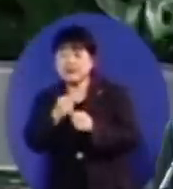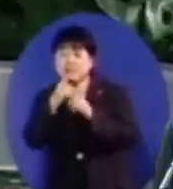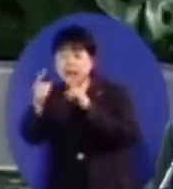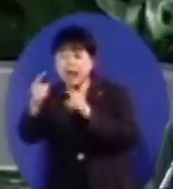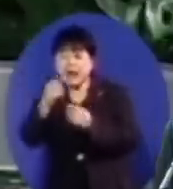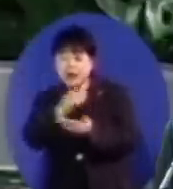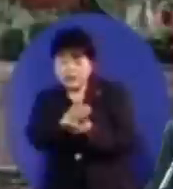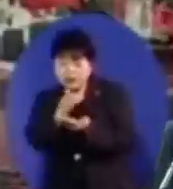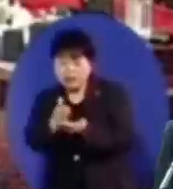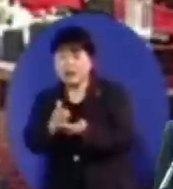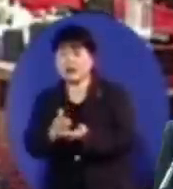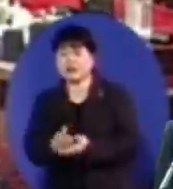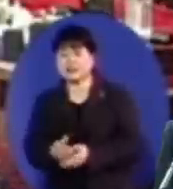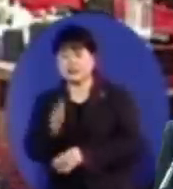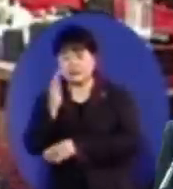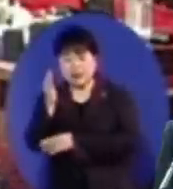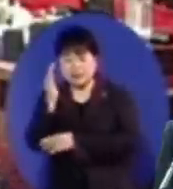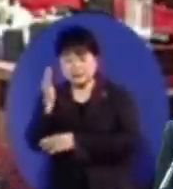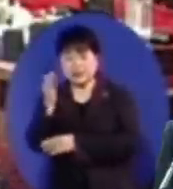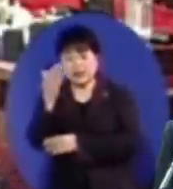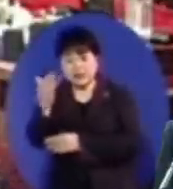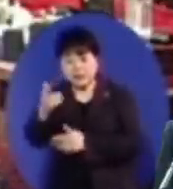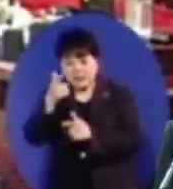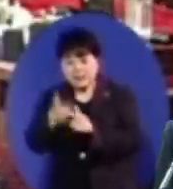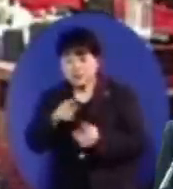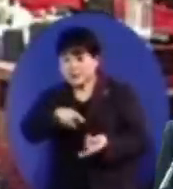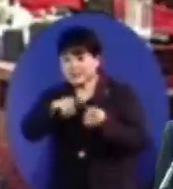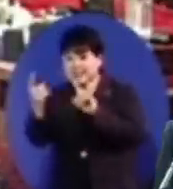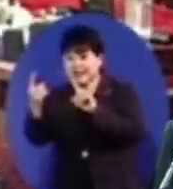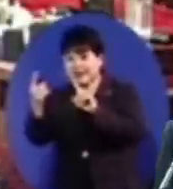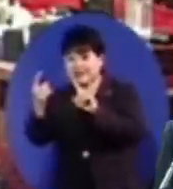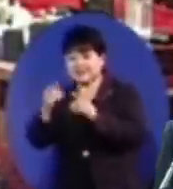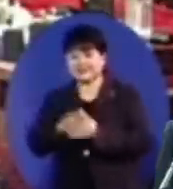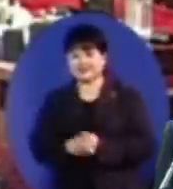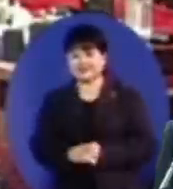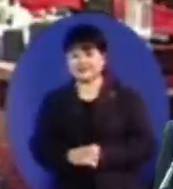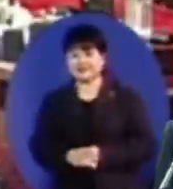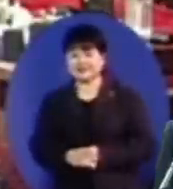온갖 이론을 다 말했지만은 여러분 예수님이 살아난 것을